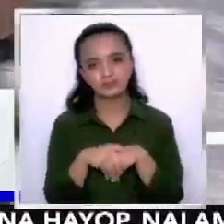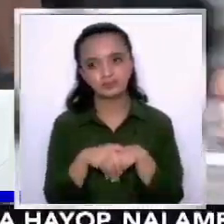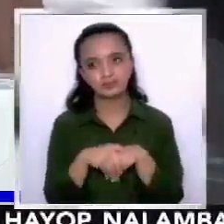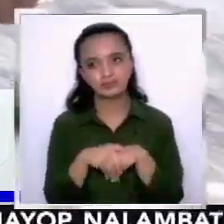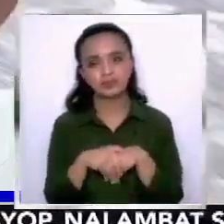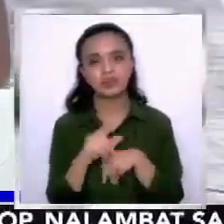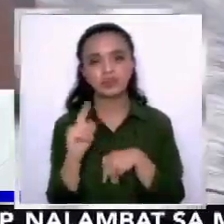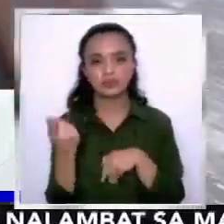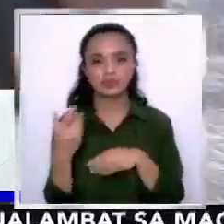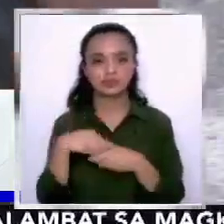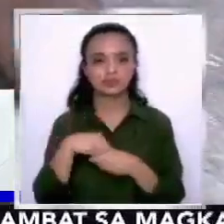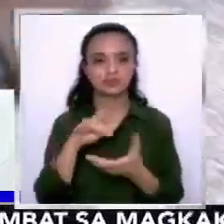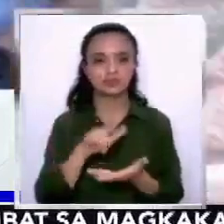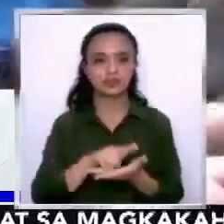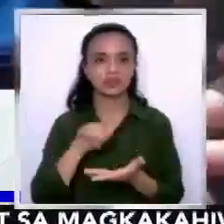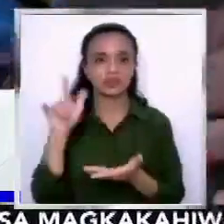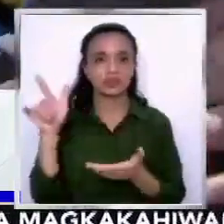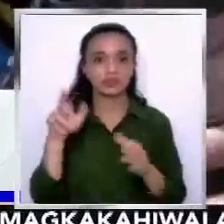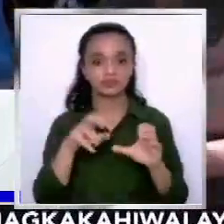nang makababa na,